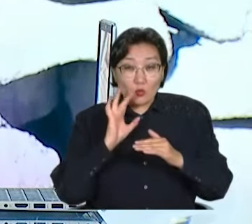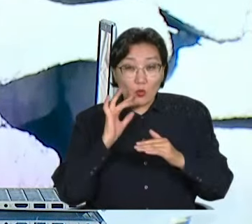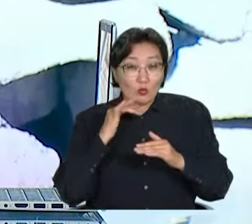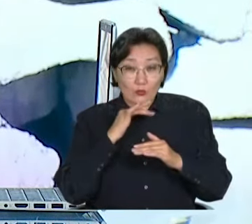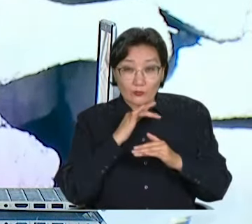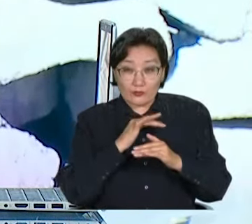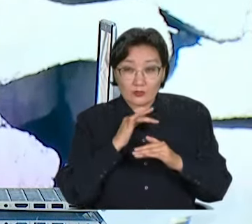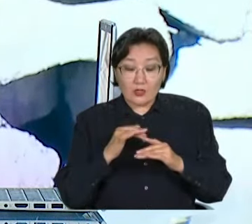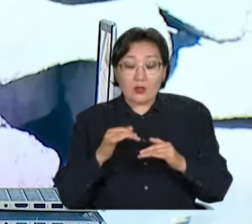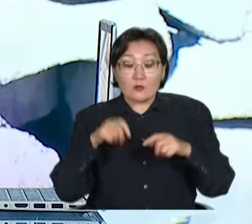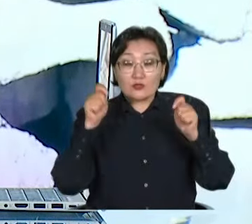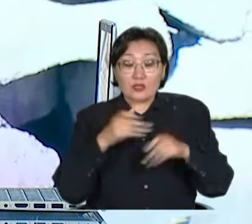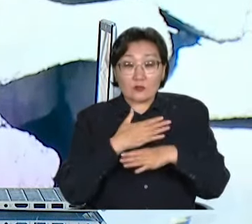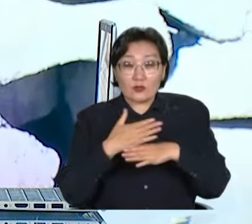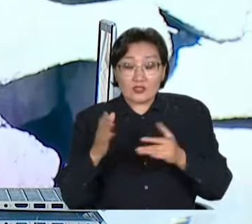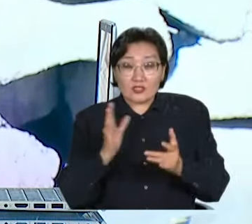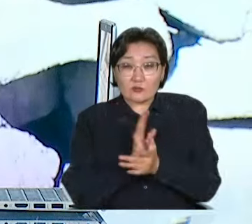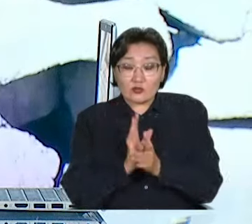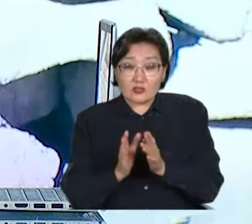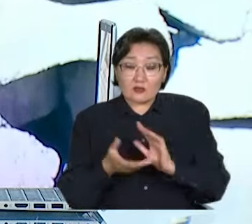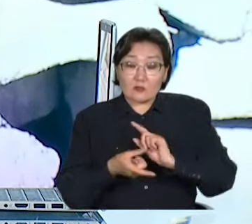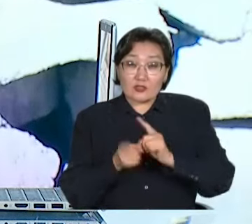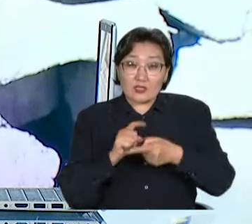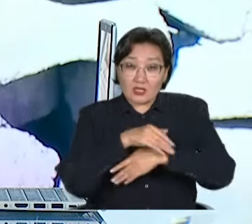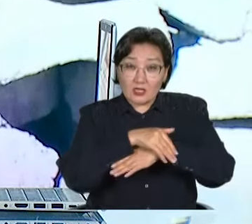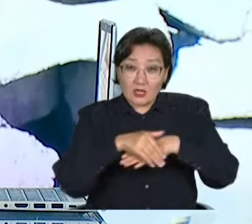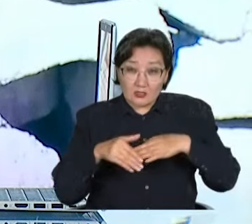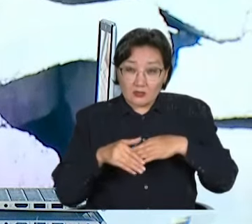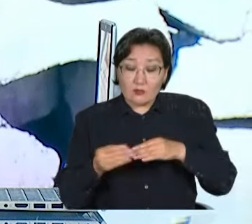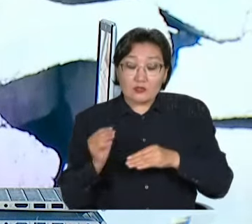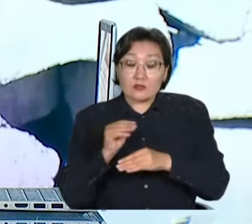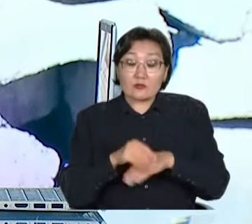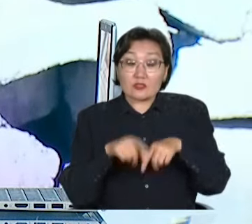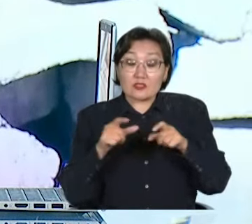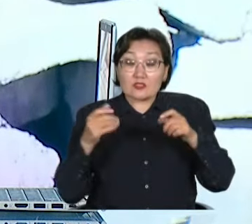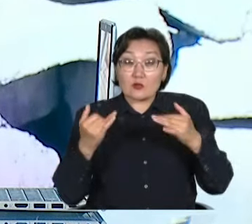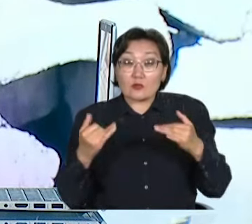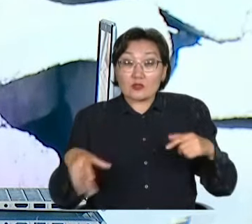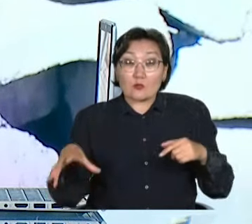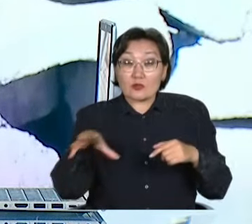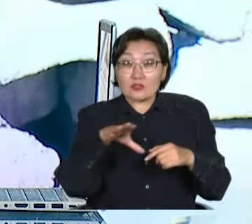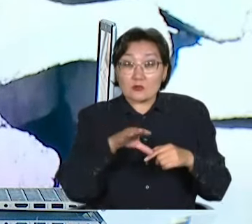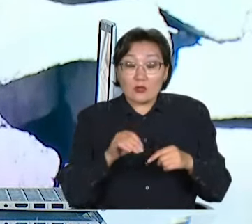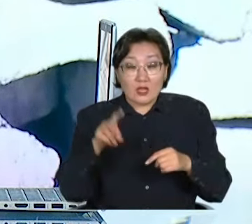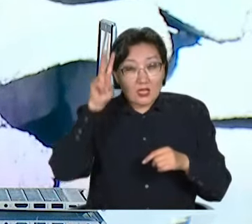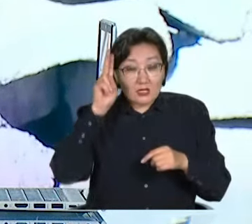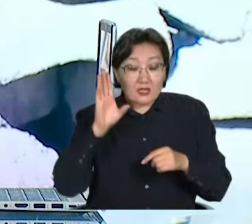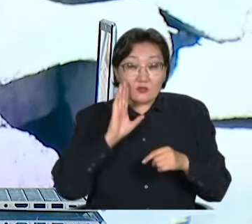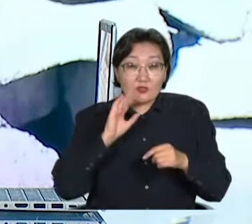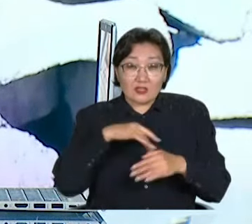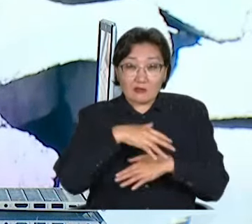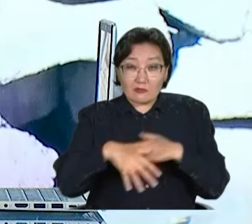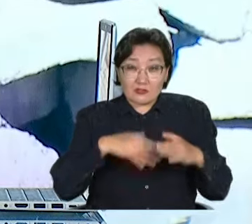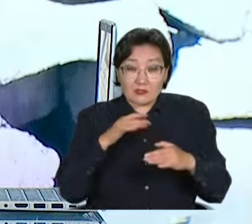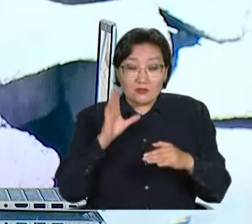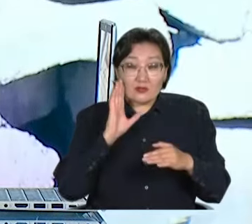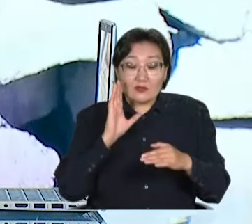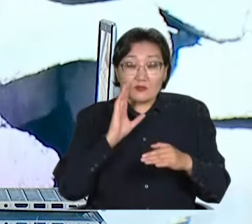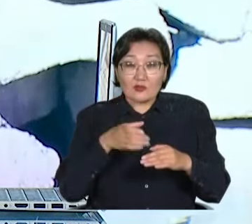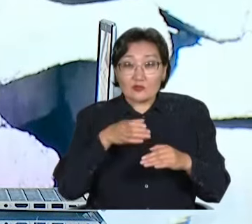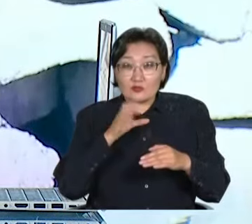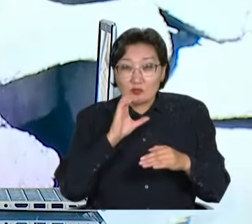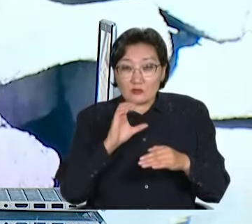Оған жаңбырдан соң ми батпаққа айналатын көшелерді тағы қосыңыз. Азаматтар енді осының бәріне кәріз суы араласып, құдықтан алып ішер